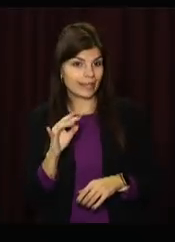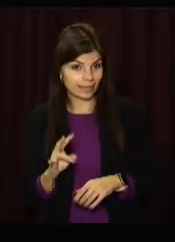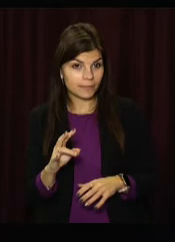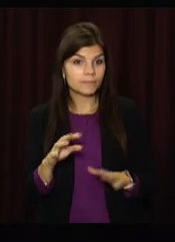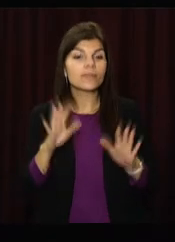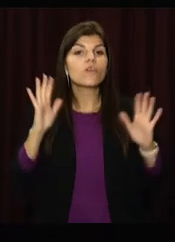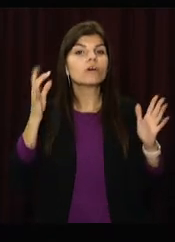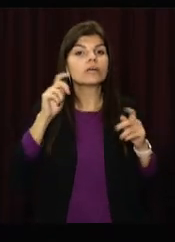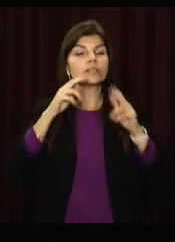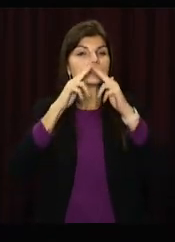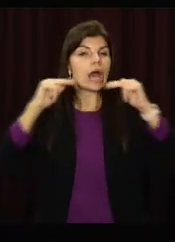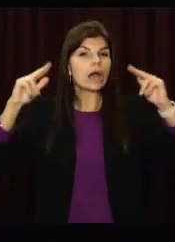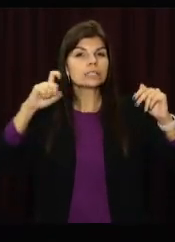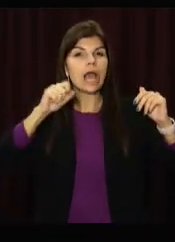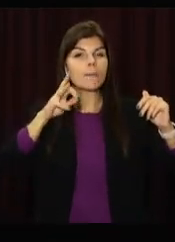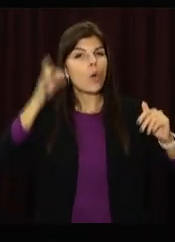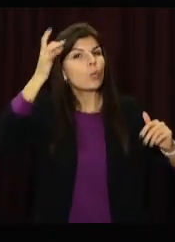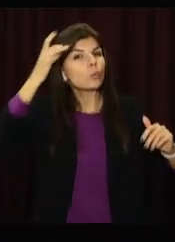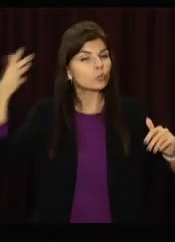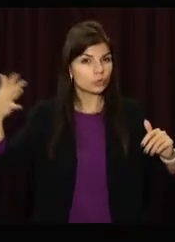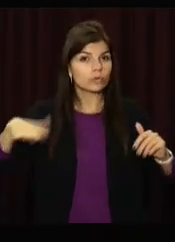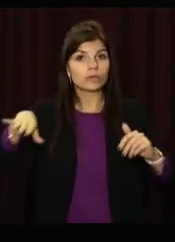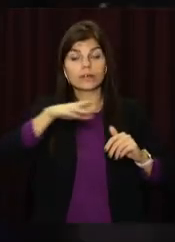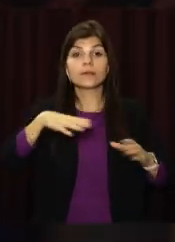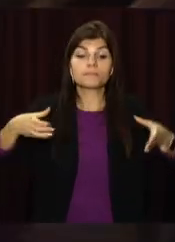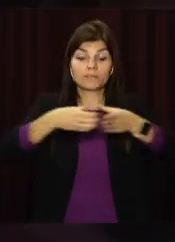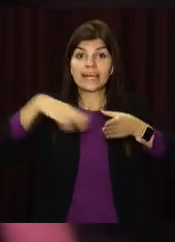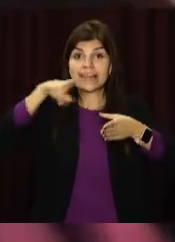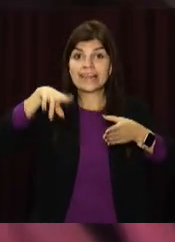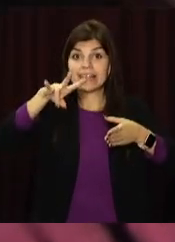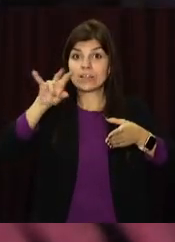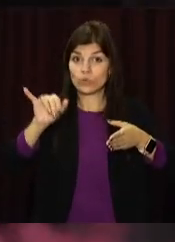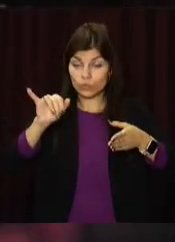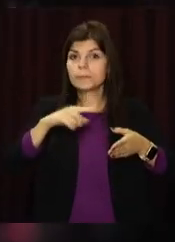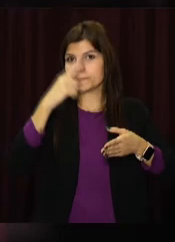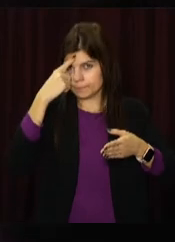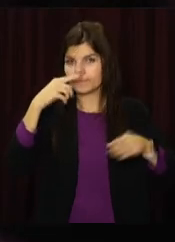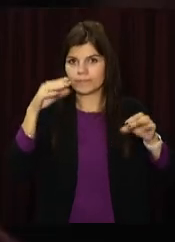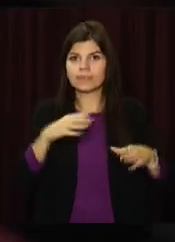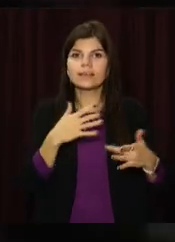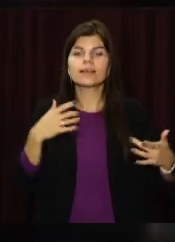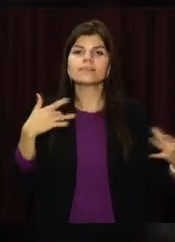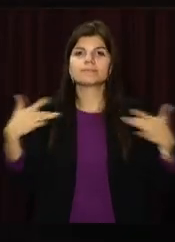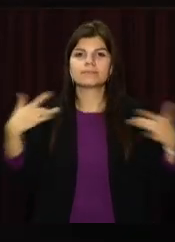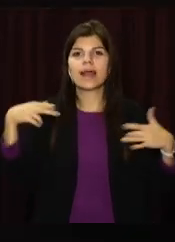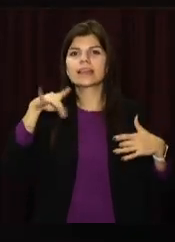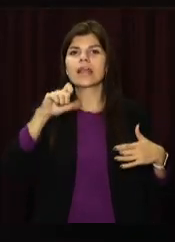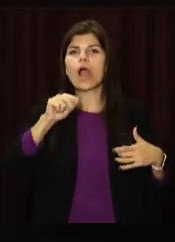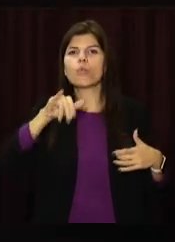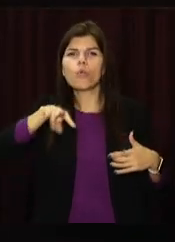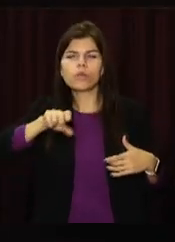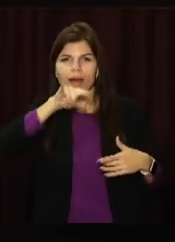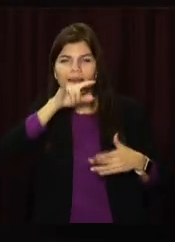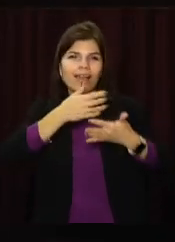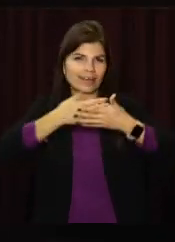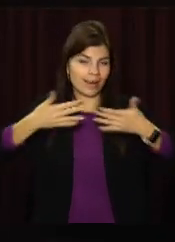культура Європи. Актори палацу студентів ДНУ зіграють таких історичних постатей, як Дракула, драконці Мейк Адамс, та покажуть